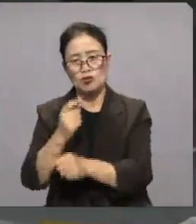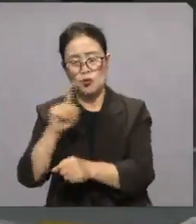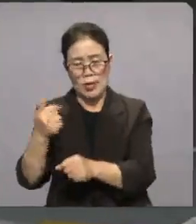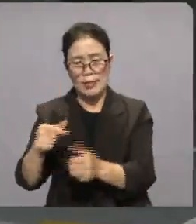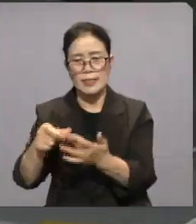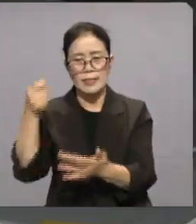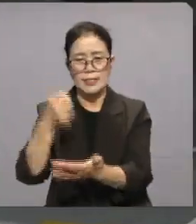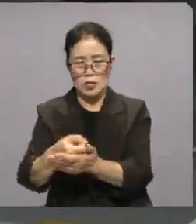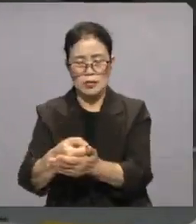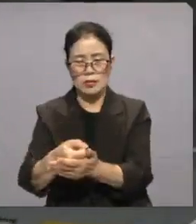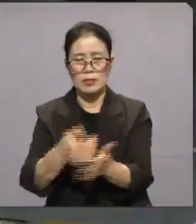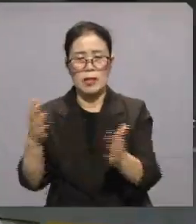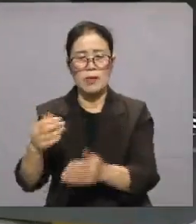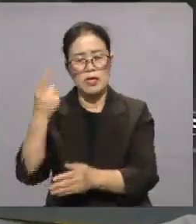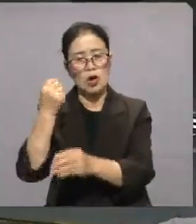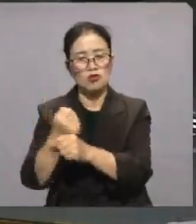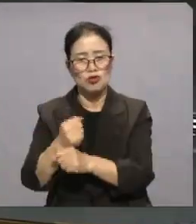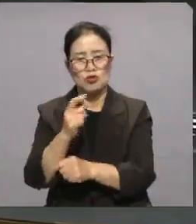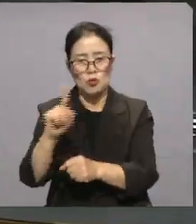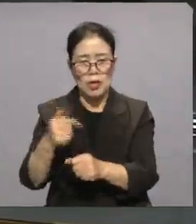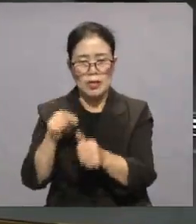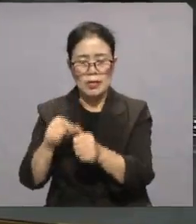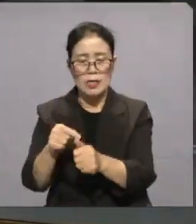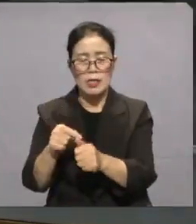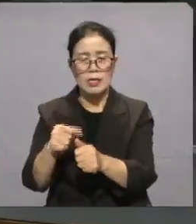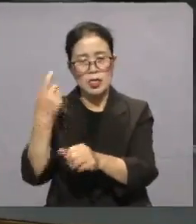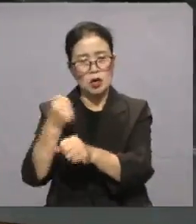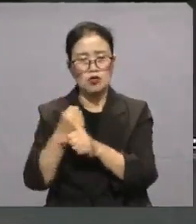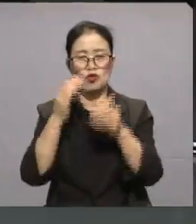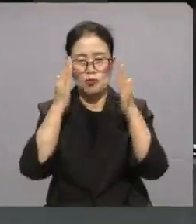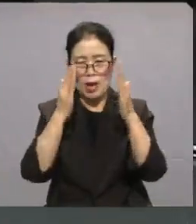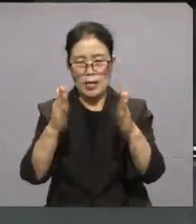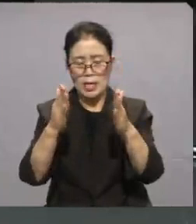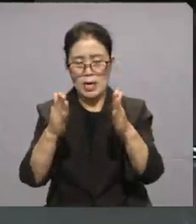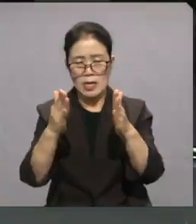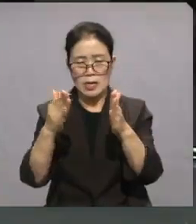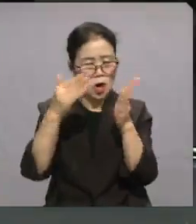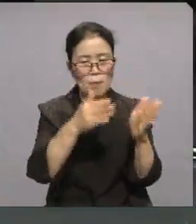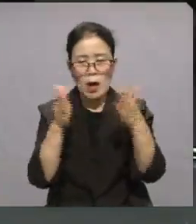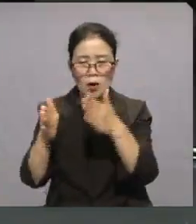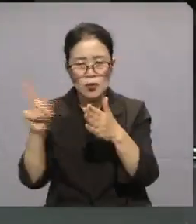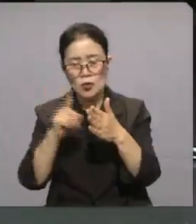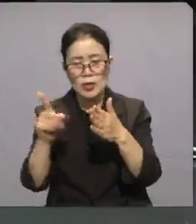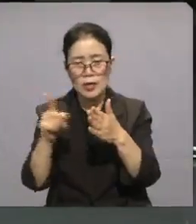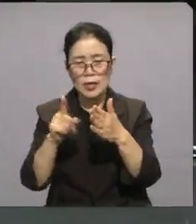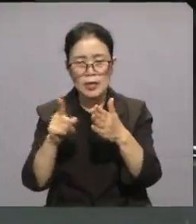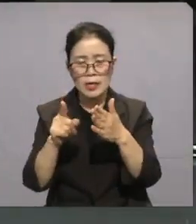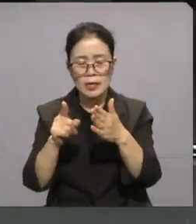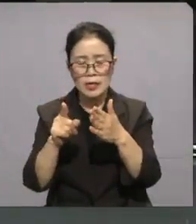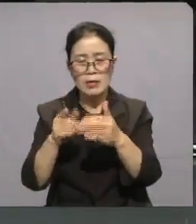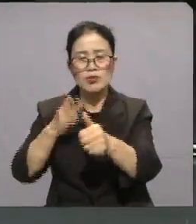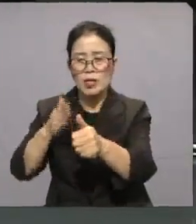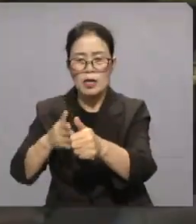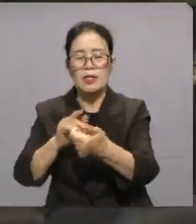지정한다. 그 다음에 연구관한테 연구 방향을 어떻게 잡아줬으면